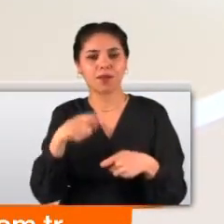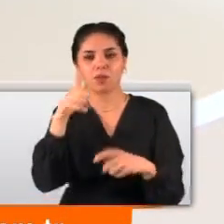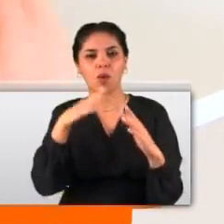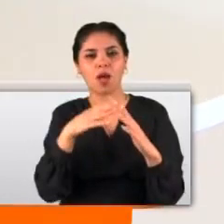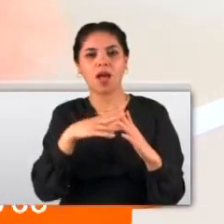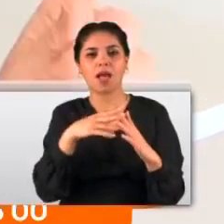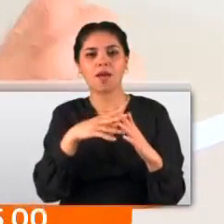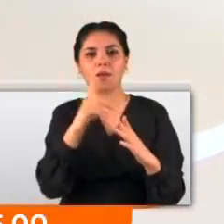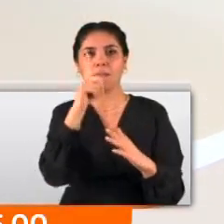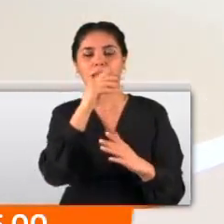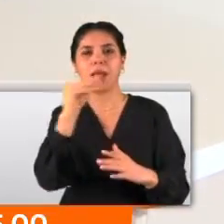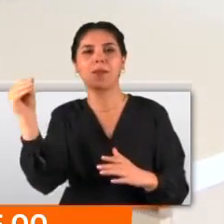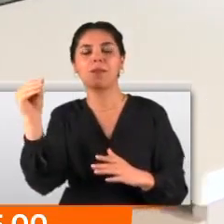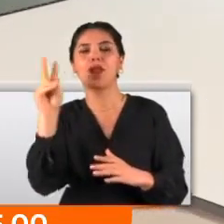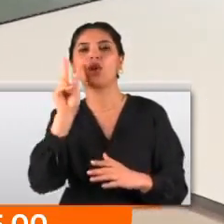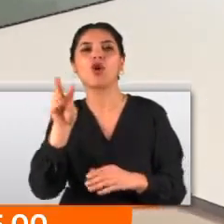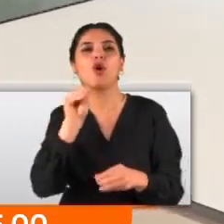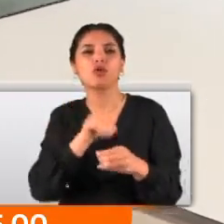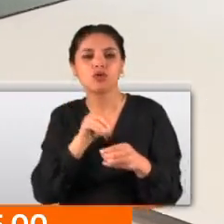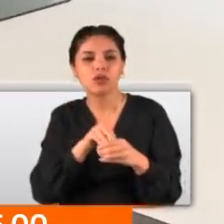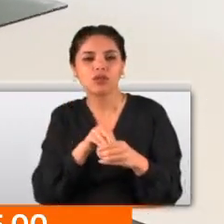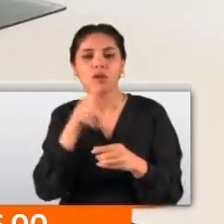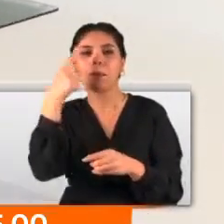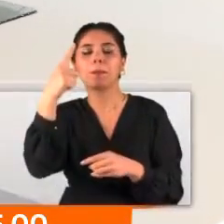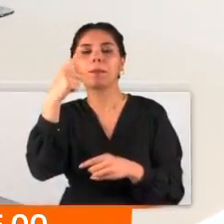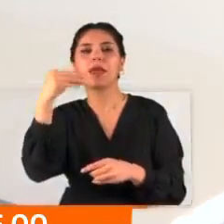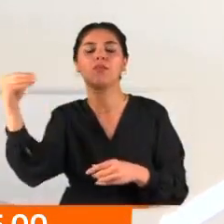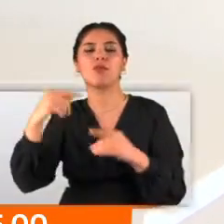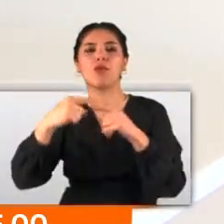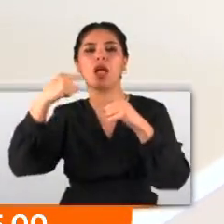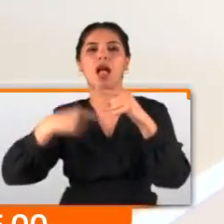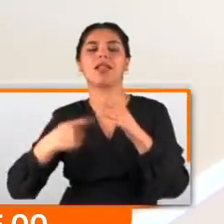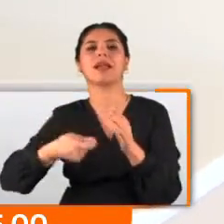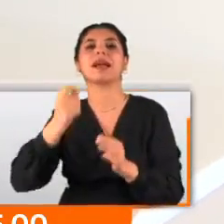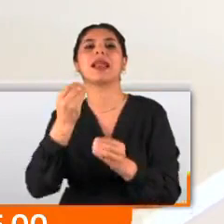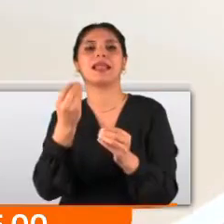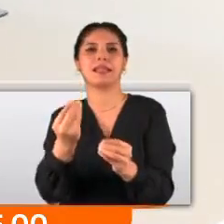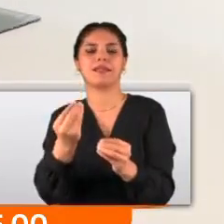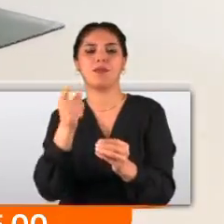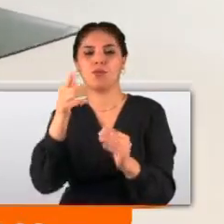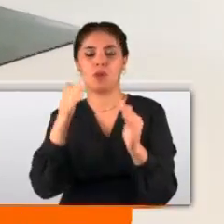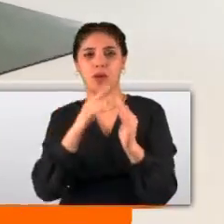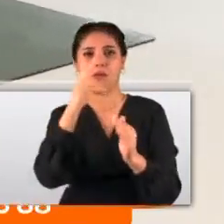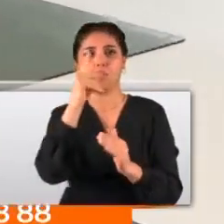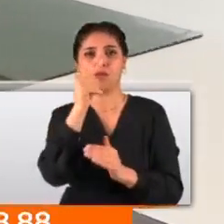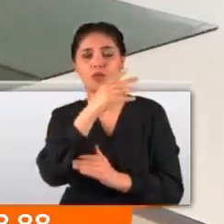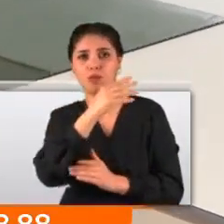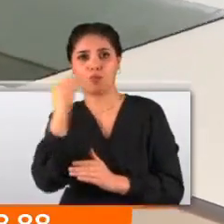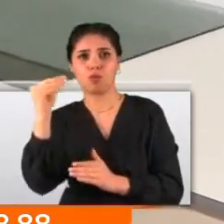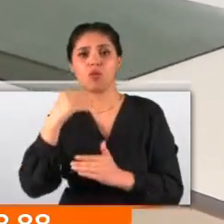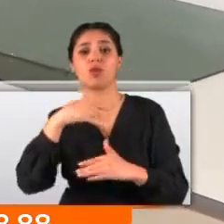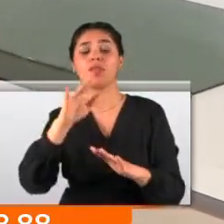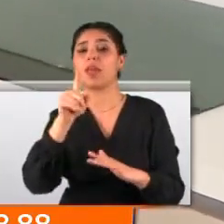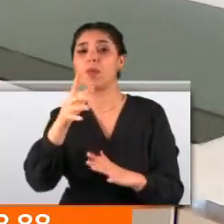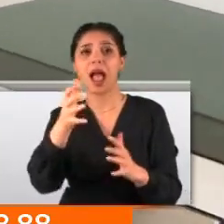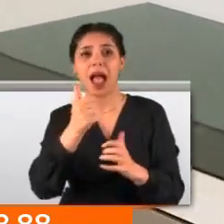evin değerini 1 milyon gördüğü için 1 milyonun altında kredi kullandırıyor. Yani böyle bir evi 3,5 milyon lira yerine